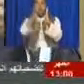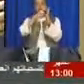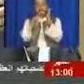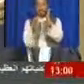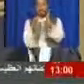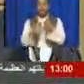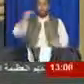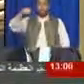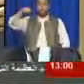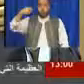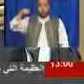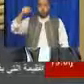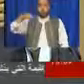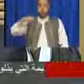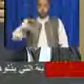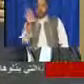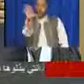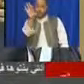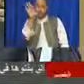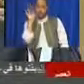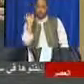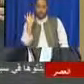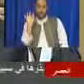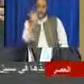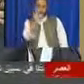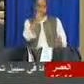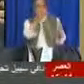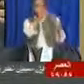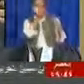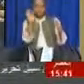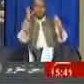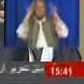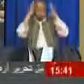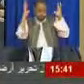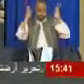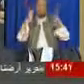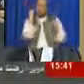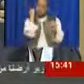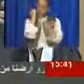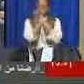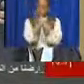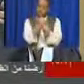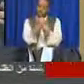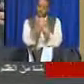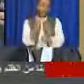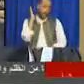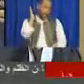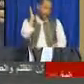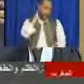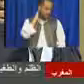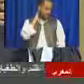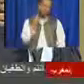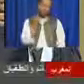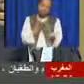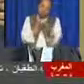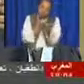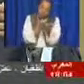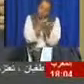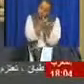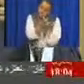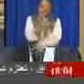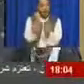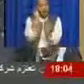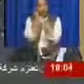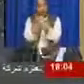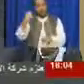اخذنا وزيرا من اي جهه وكان توفر فيه النزاهه والثقه والامانه وكان